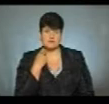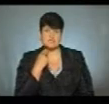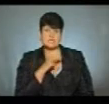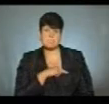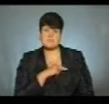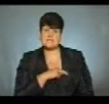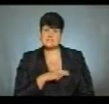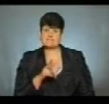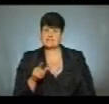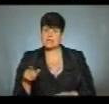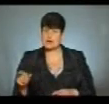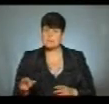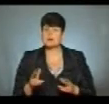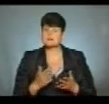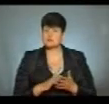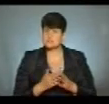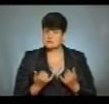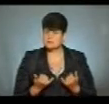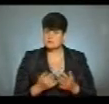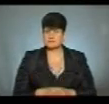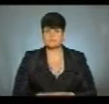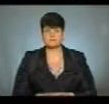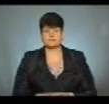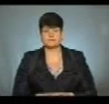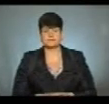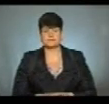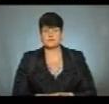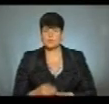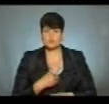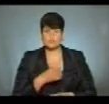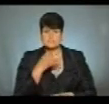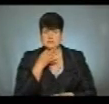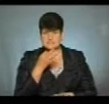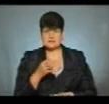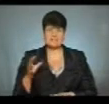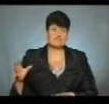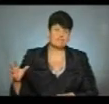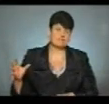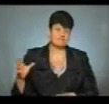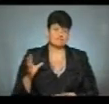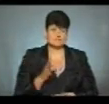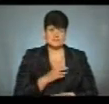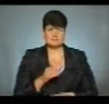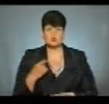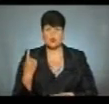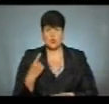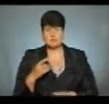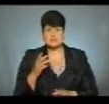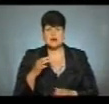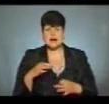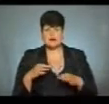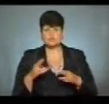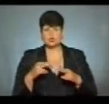яка зараз ситуація? Чи повернуті кошти, чи є борги? Я би хотів, в першу чергу, довести до всіх, що облавтодор – це є одна